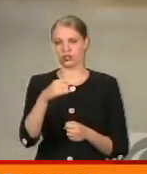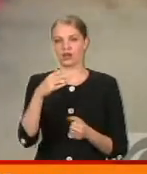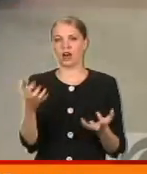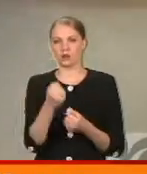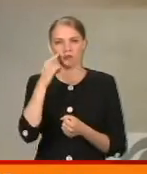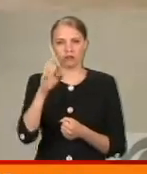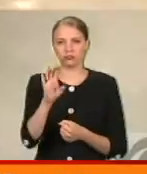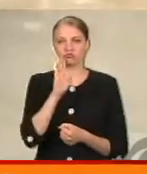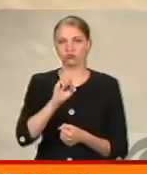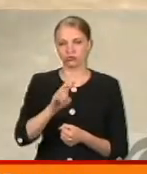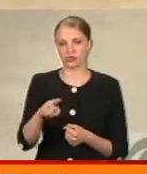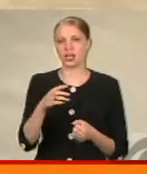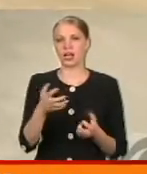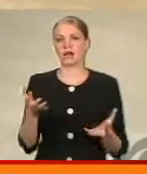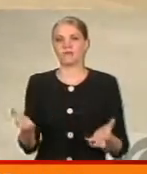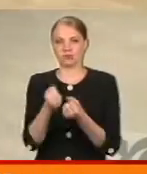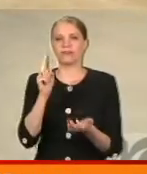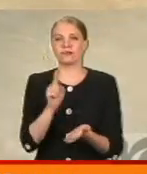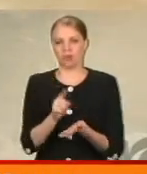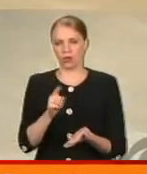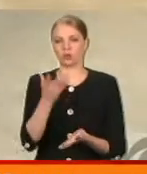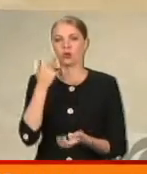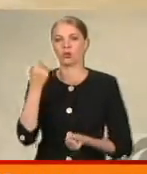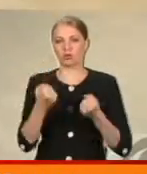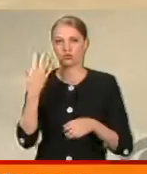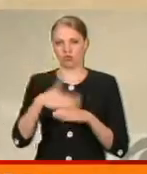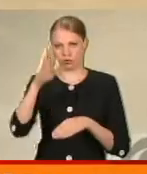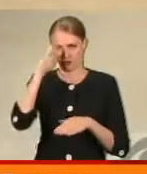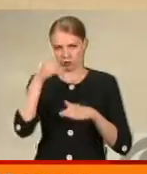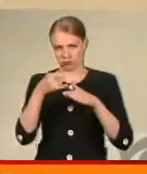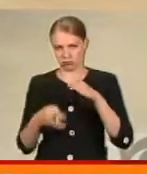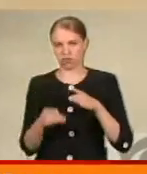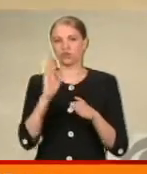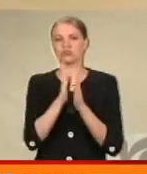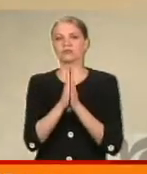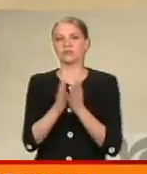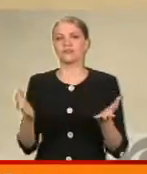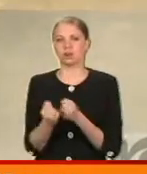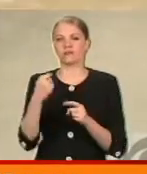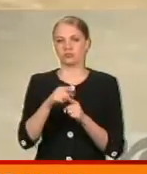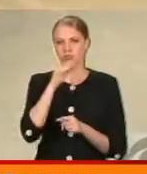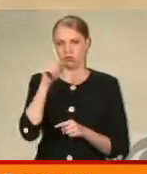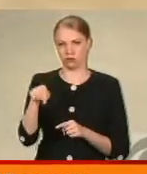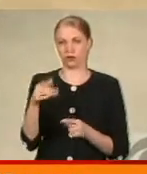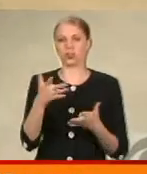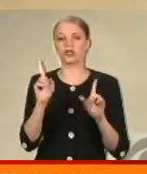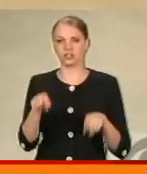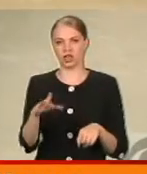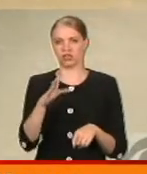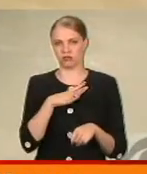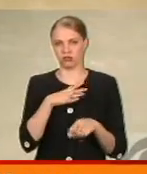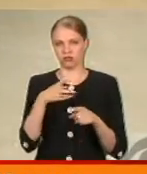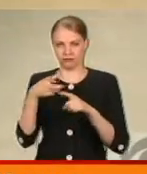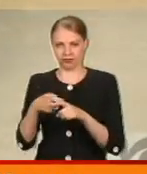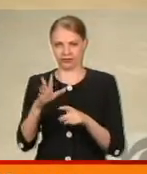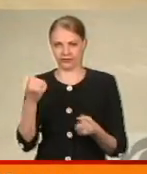рятувальники помітили жінку, витягти її вдалося. Коли машину вже накрило водою, жінка благала врятувати ще й собаку, який також був